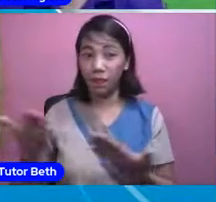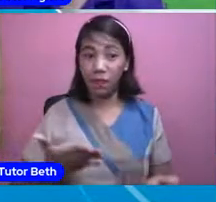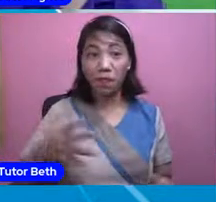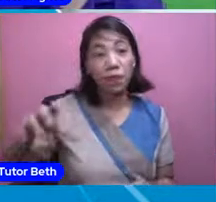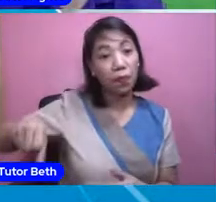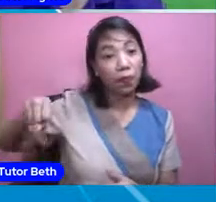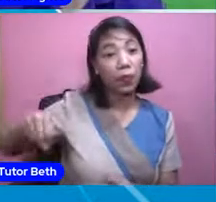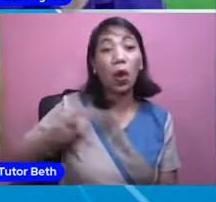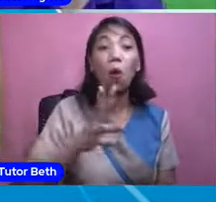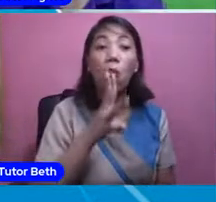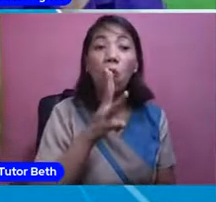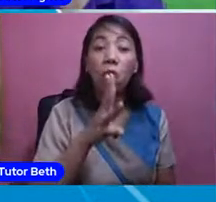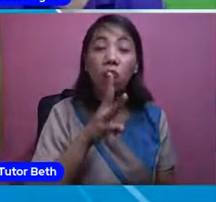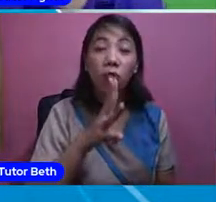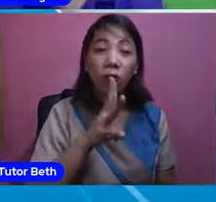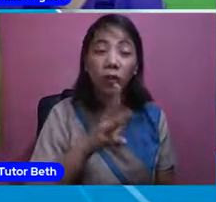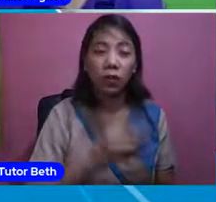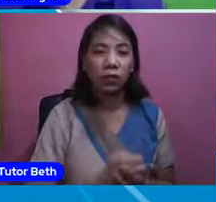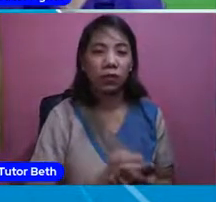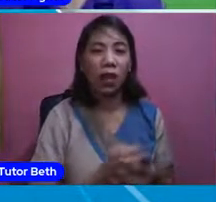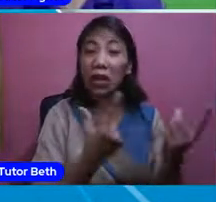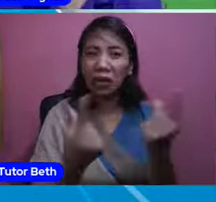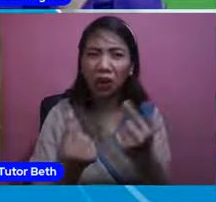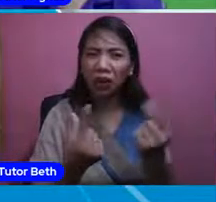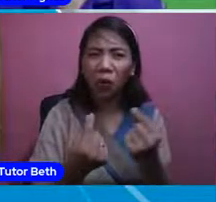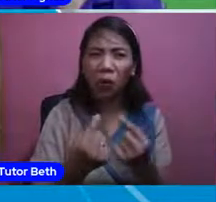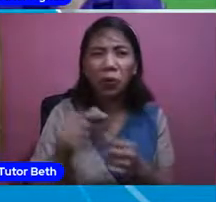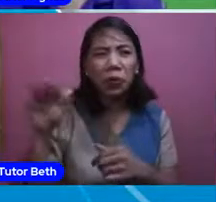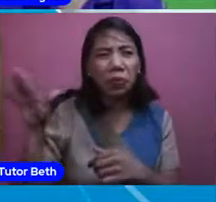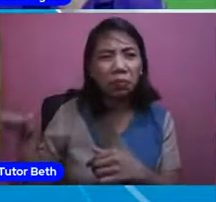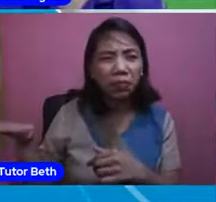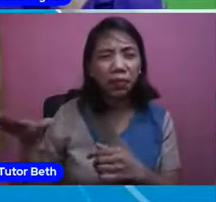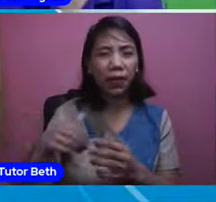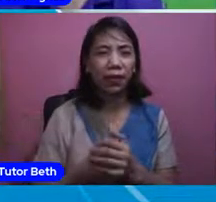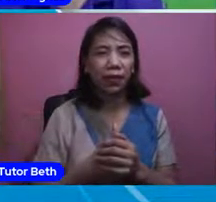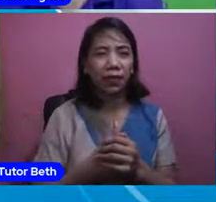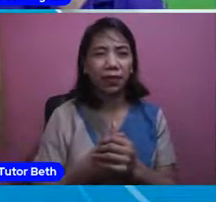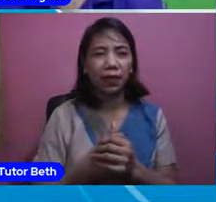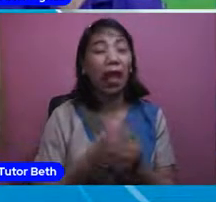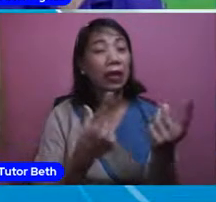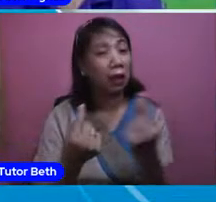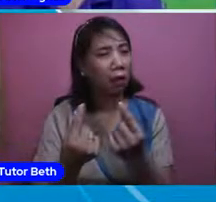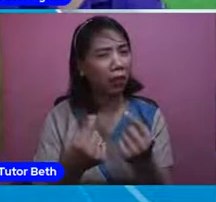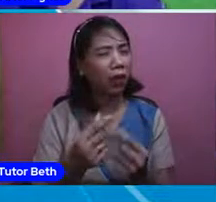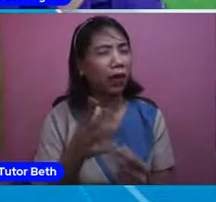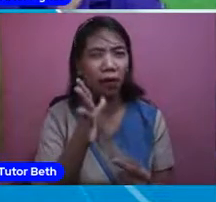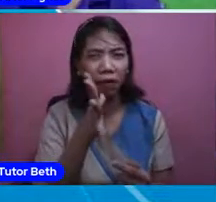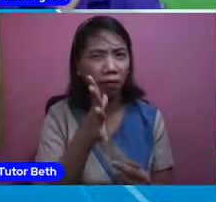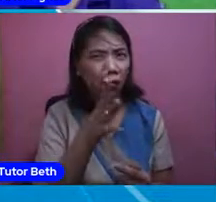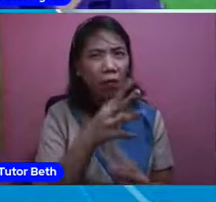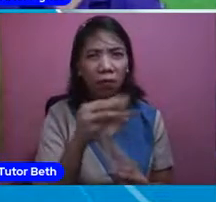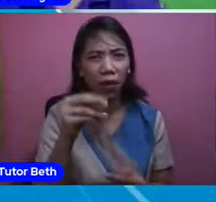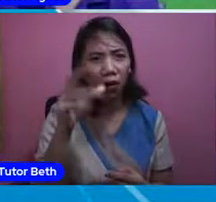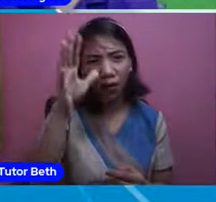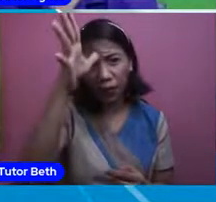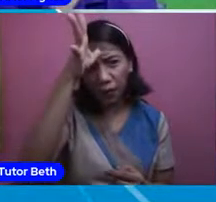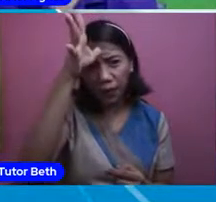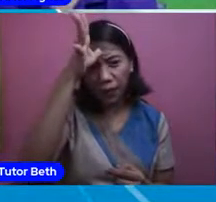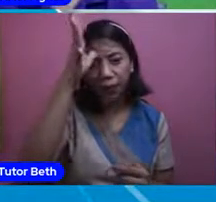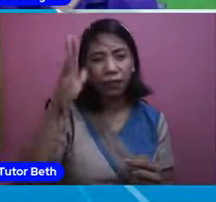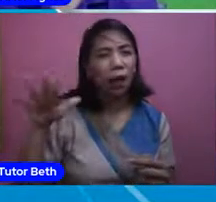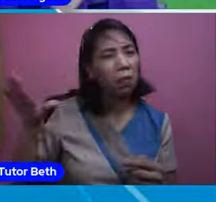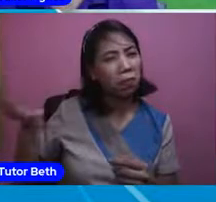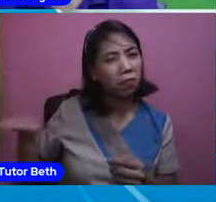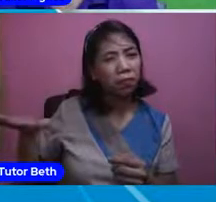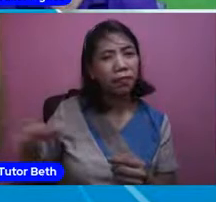O kung ginagawa nyo yan, ginagawa rin kaya ng nanay nyo yan nung maliit o kaya ni tatay? Sabi ni Emanuel,